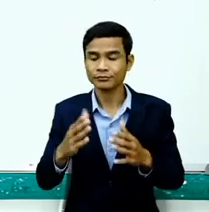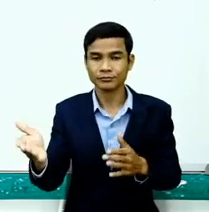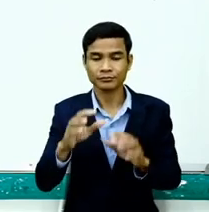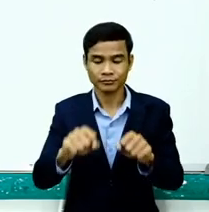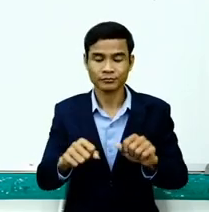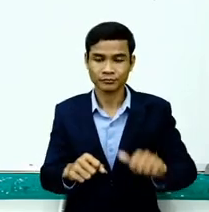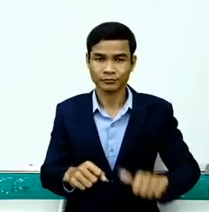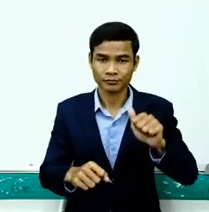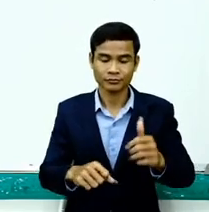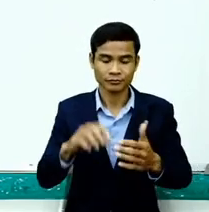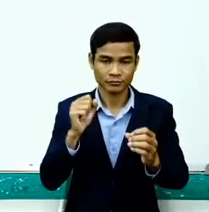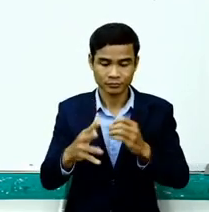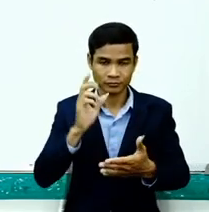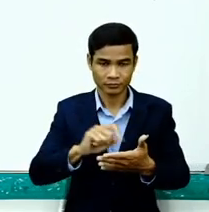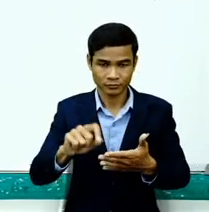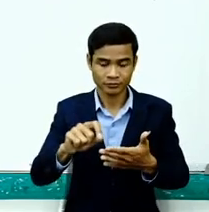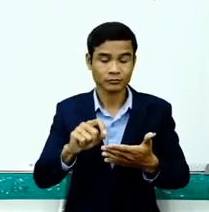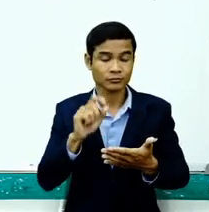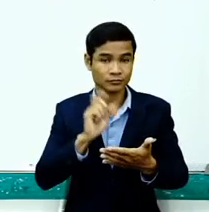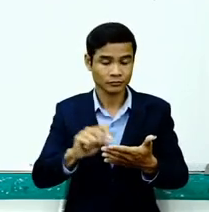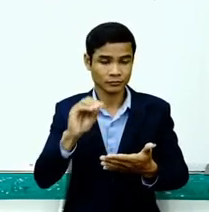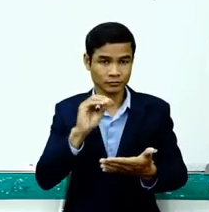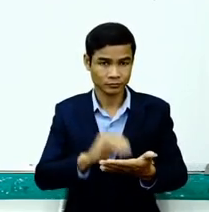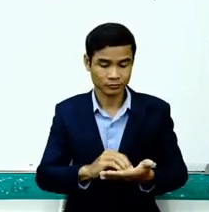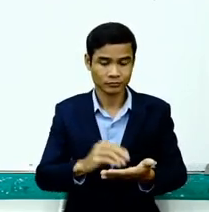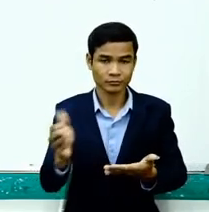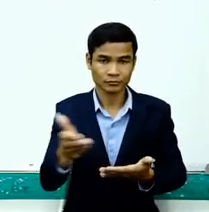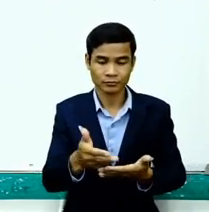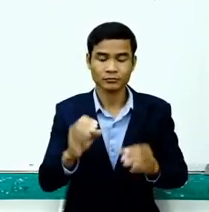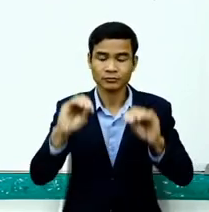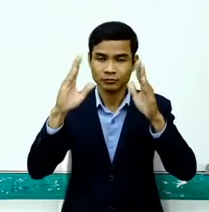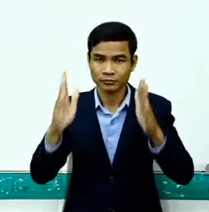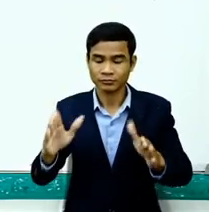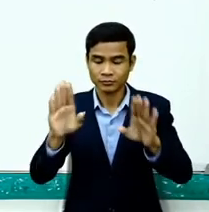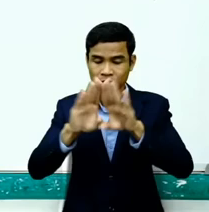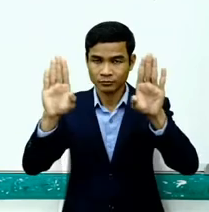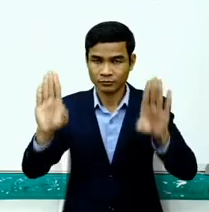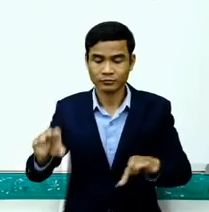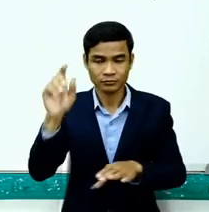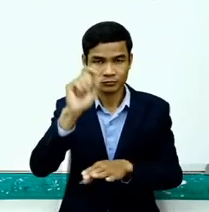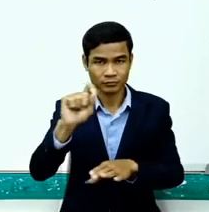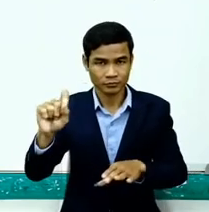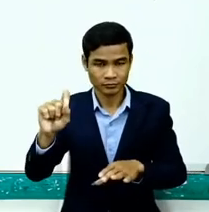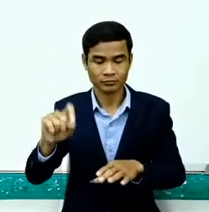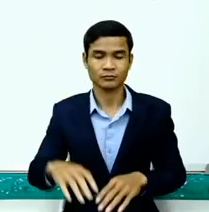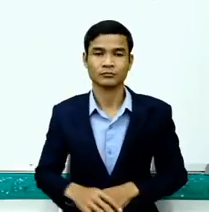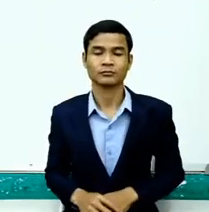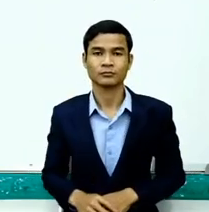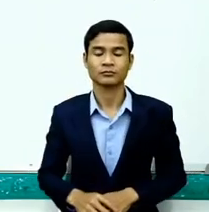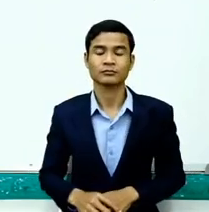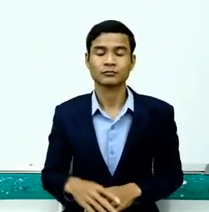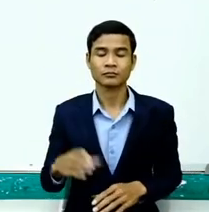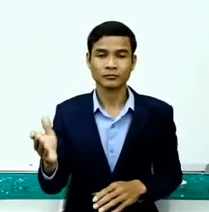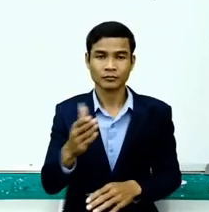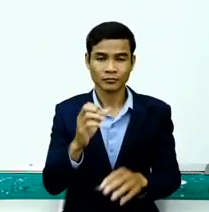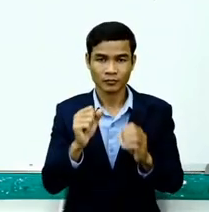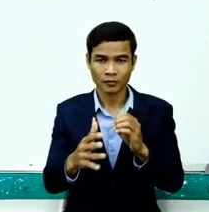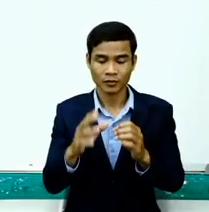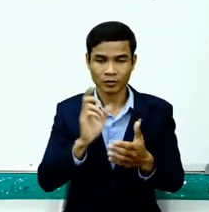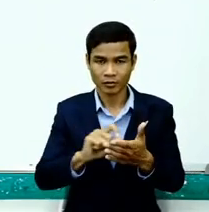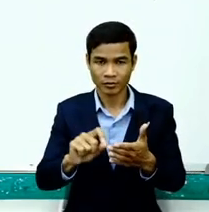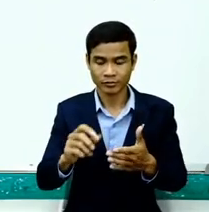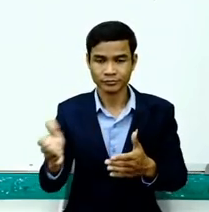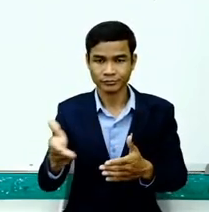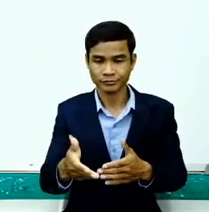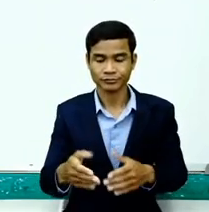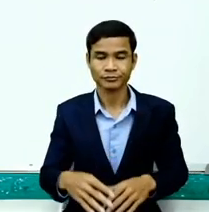tự ác nế chập đam sạch xe bị rô tế chờ con đạch nguồn chân nại nạ cừu nâng sạch xe lớp đạch hiền chập đám sạch xe